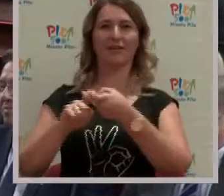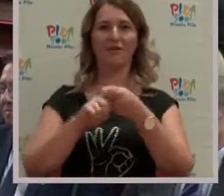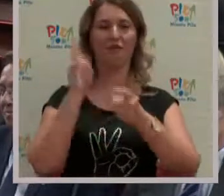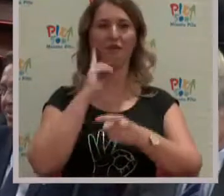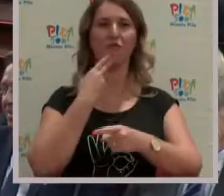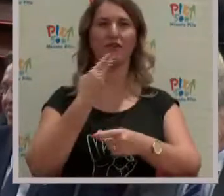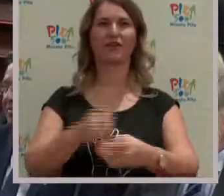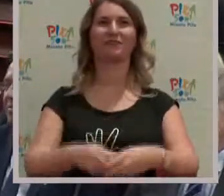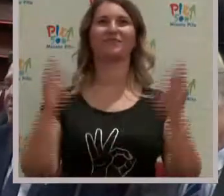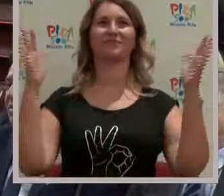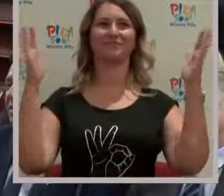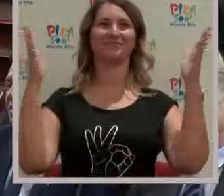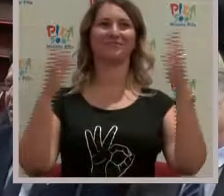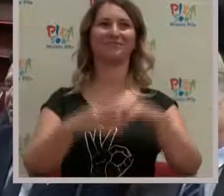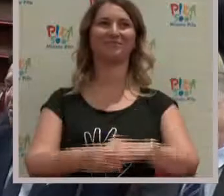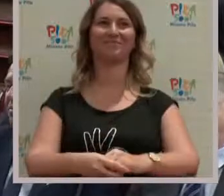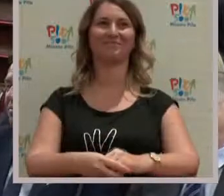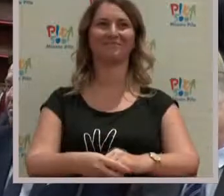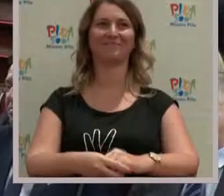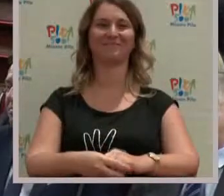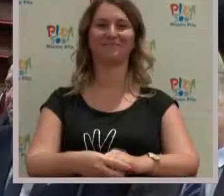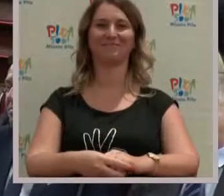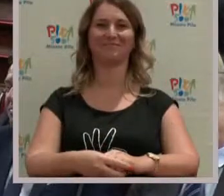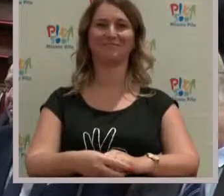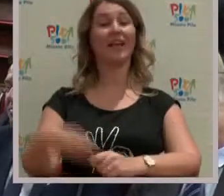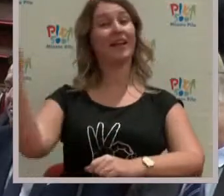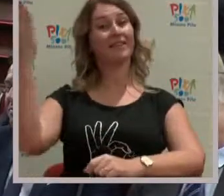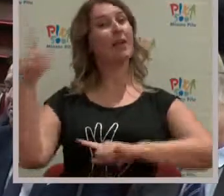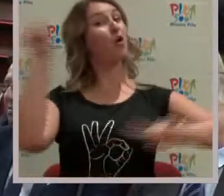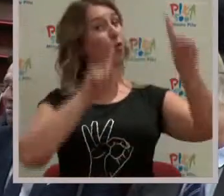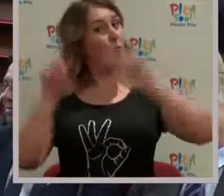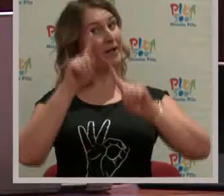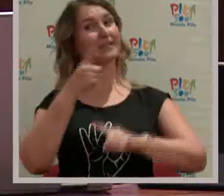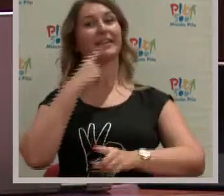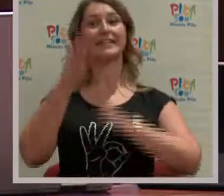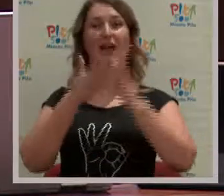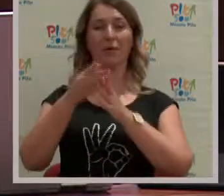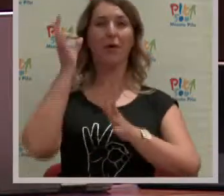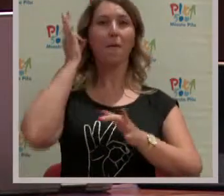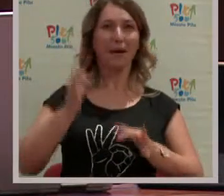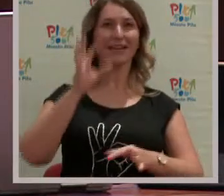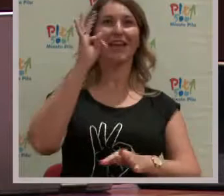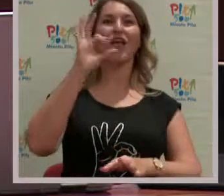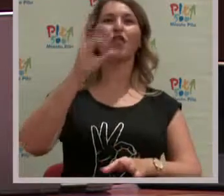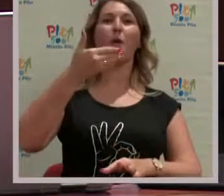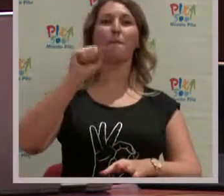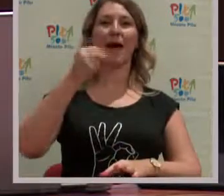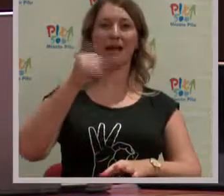Witam serdecznie. Witamy tłumaczki języka migowego panią Alicję Tomaniak